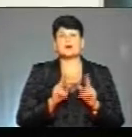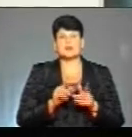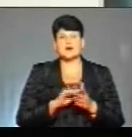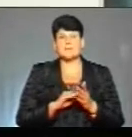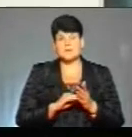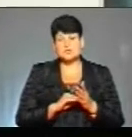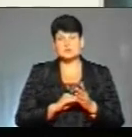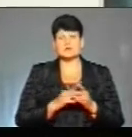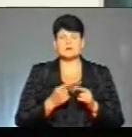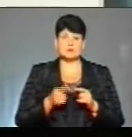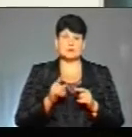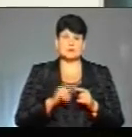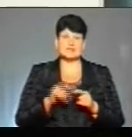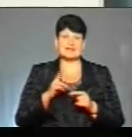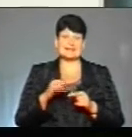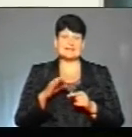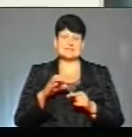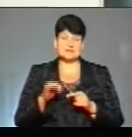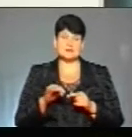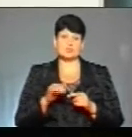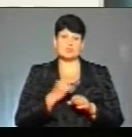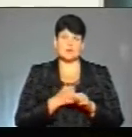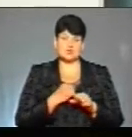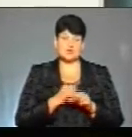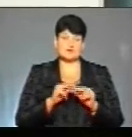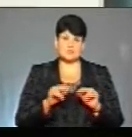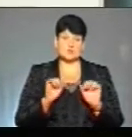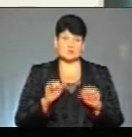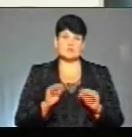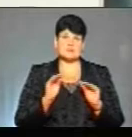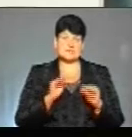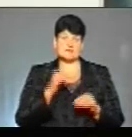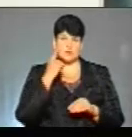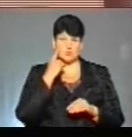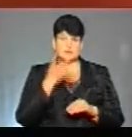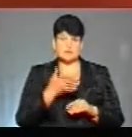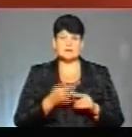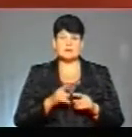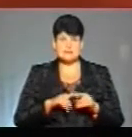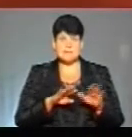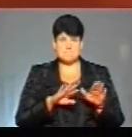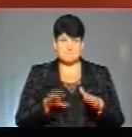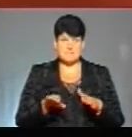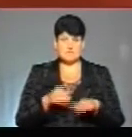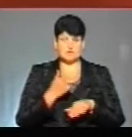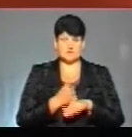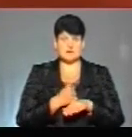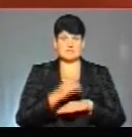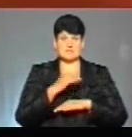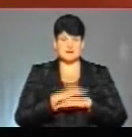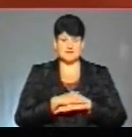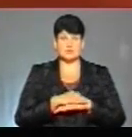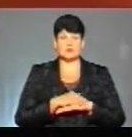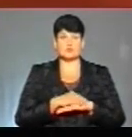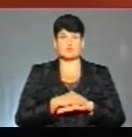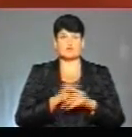пише. Тобто дистанційно працюють, і вчитель дистанційно може виставляти оцінки. Тобто це після основних занять, уроків в школі,